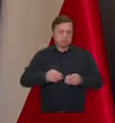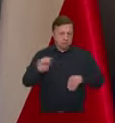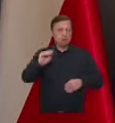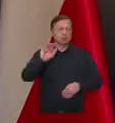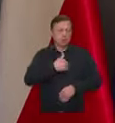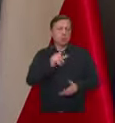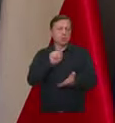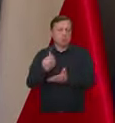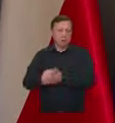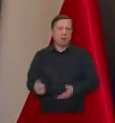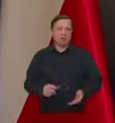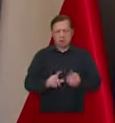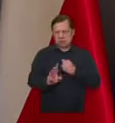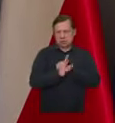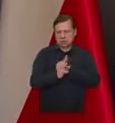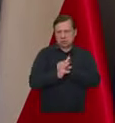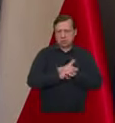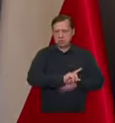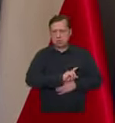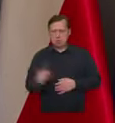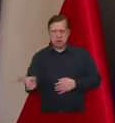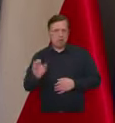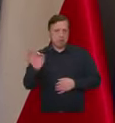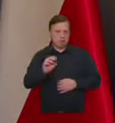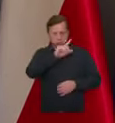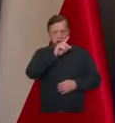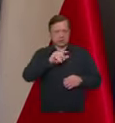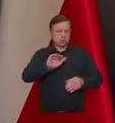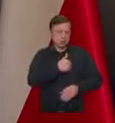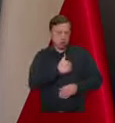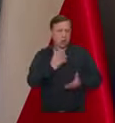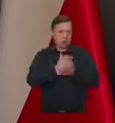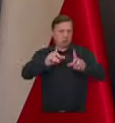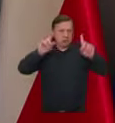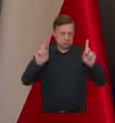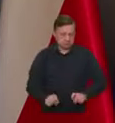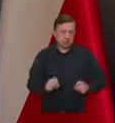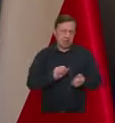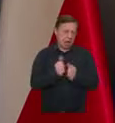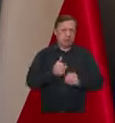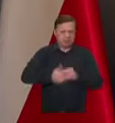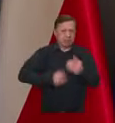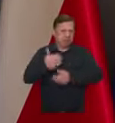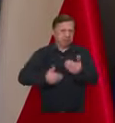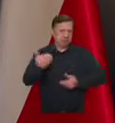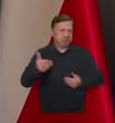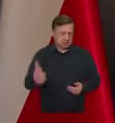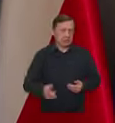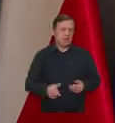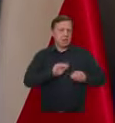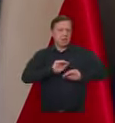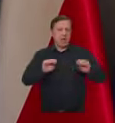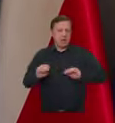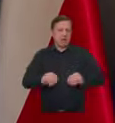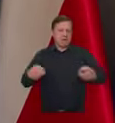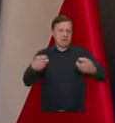polskich szkół. Ponad 90 polskich placówek rozpoczęła bądź już kontynuuje od co najmniej kilku dni nauczanie